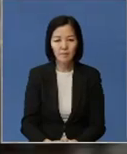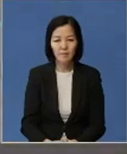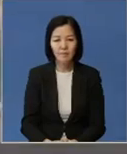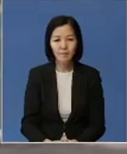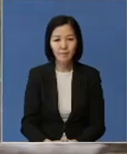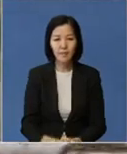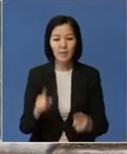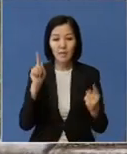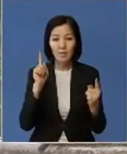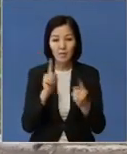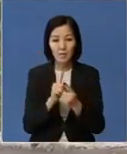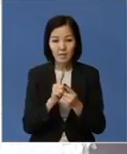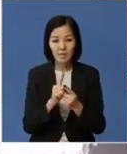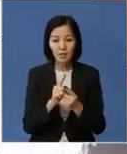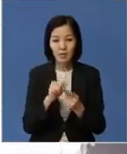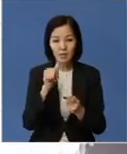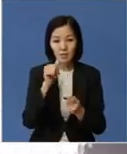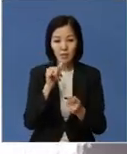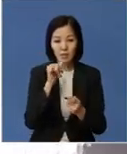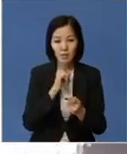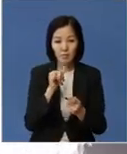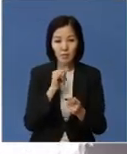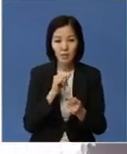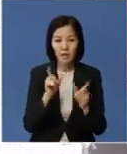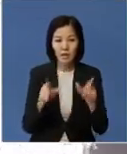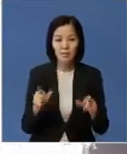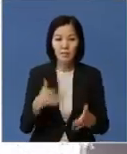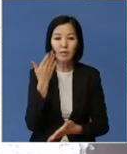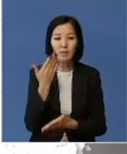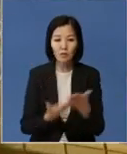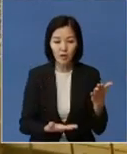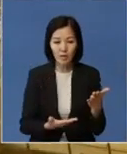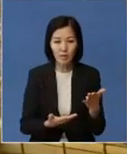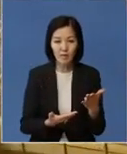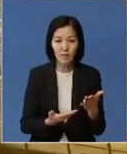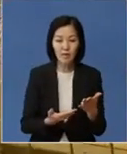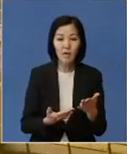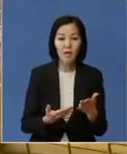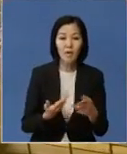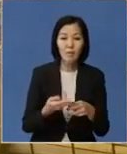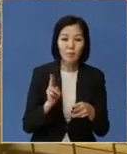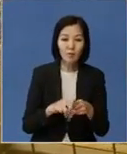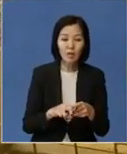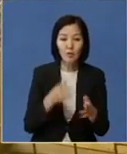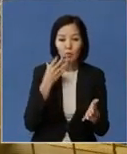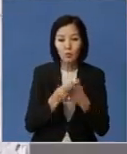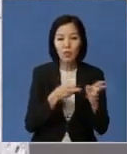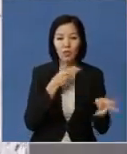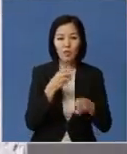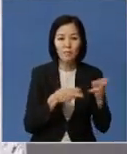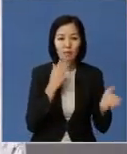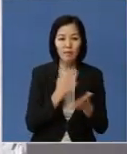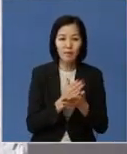Маманмен тілдесу мүмкін болмаған соң тұрғындар пікірін тыңдадық. Пик қызметкерлеріне мұндағылардың да айтар өз уәжі бар.